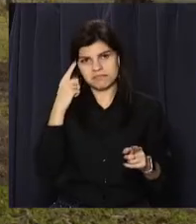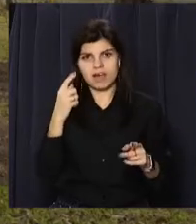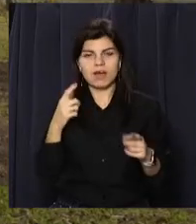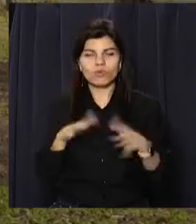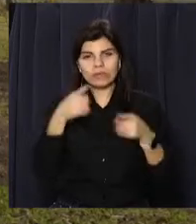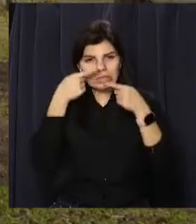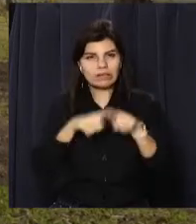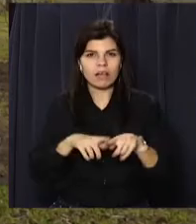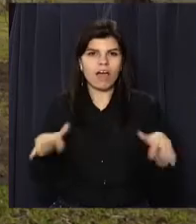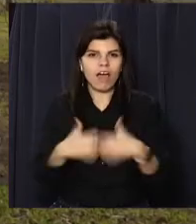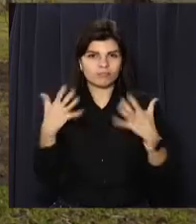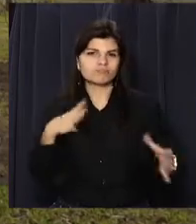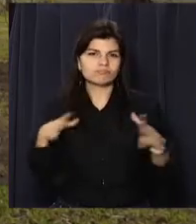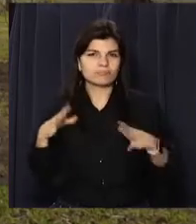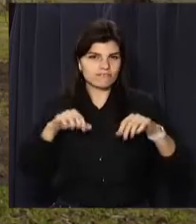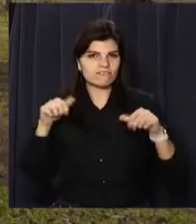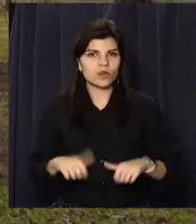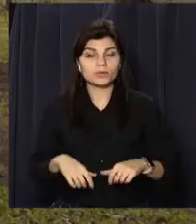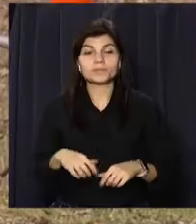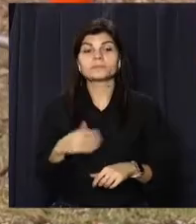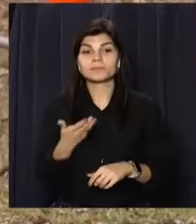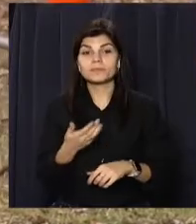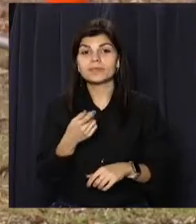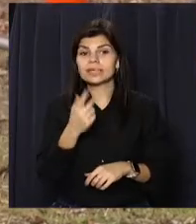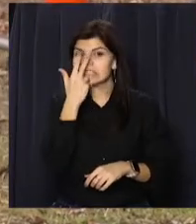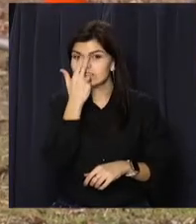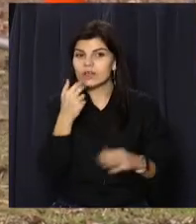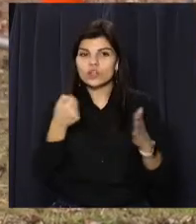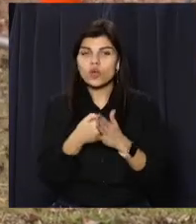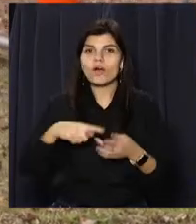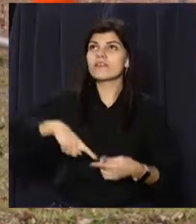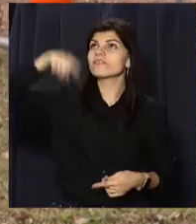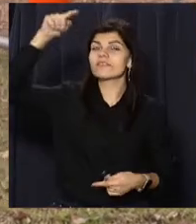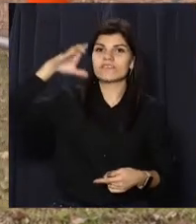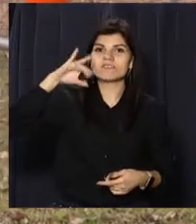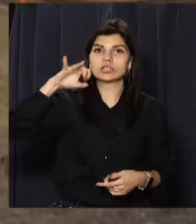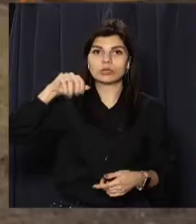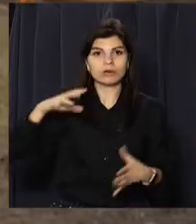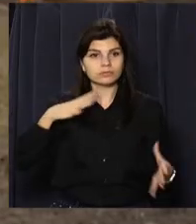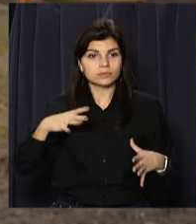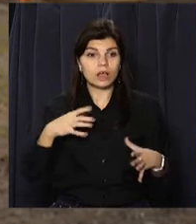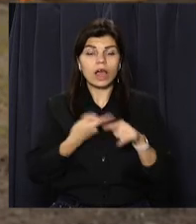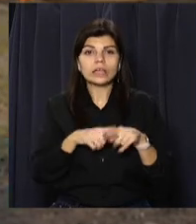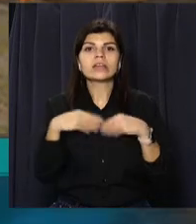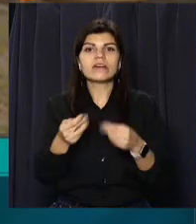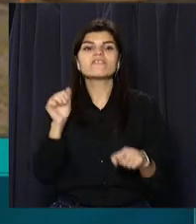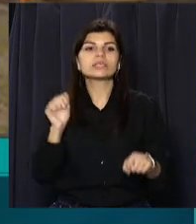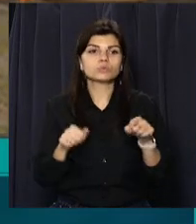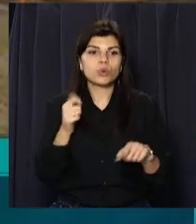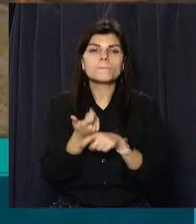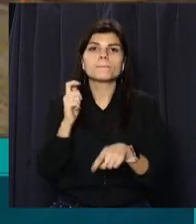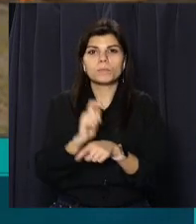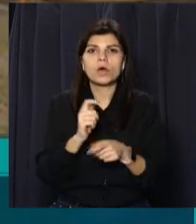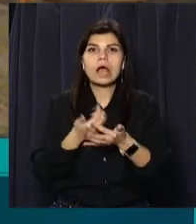тренувальний комплекс допоможе заощаджувати час на тренуваннях та звикнути до висоти, говорять тренери. Це дає змогу